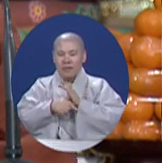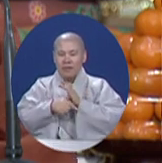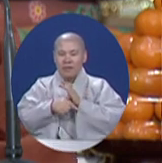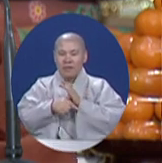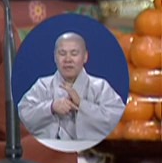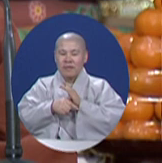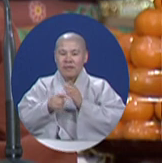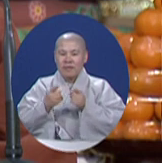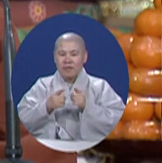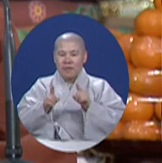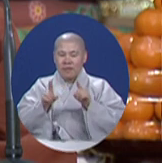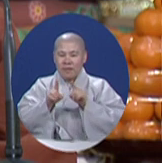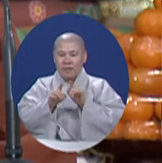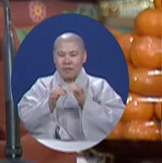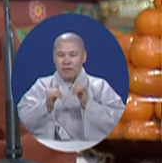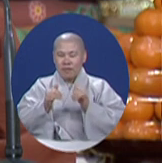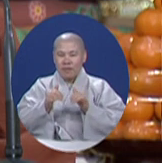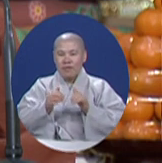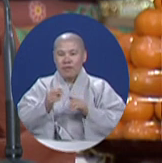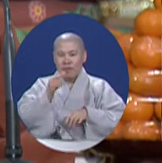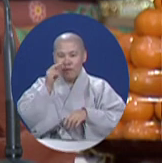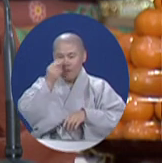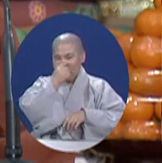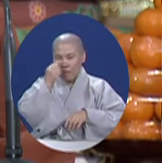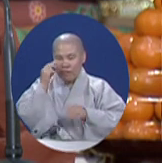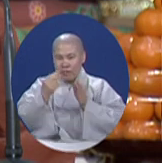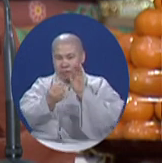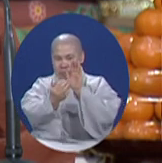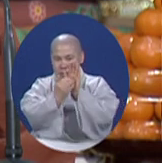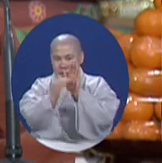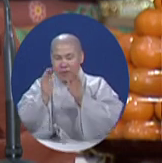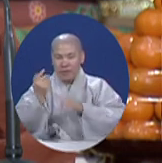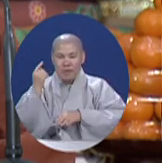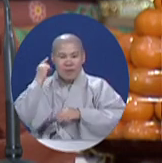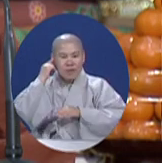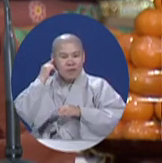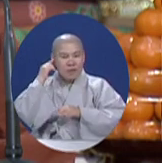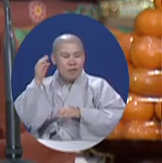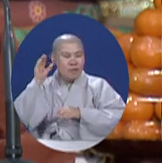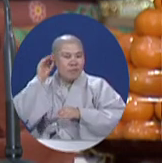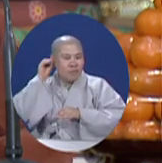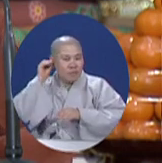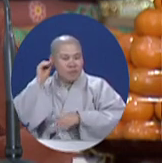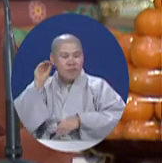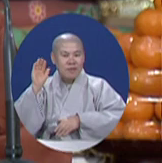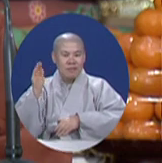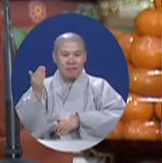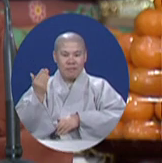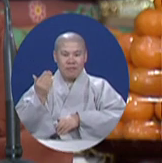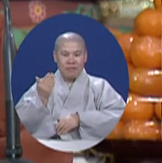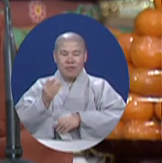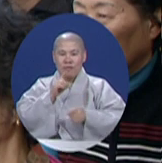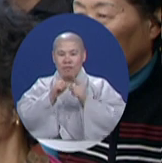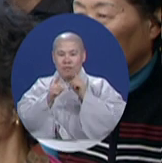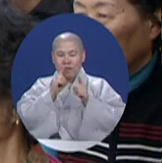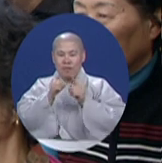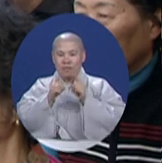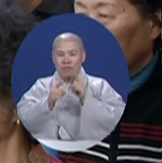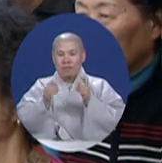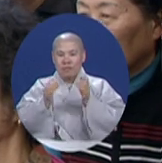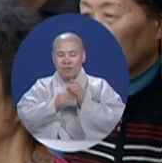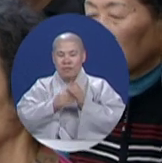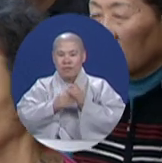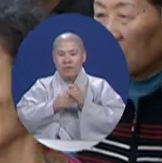대중의 눈을 막아야 되고 대중의 길을 막아야 된다. 이렇게 말씀을 하세요.